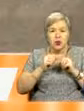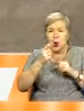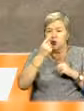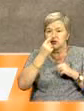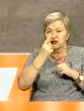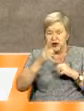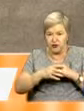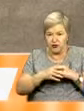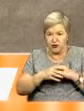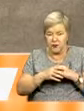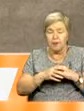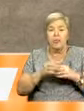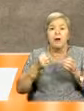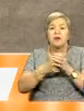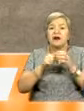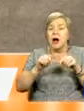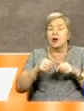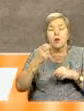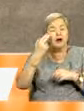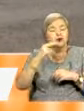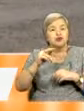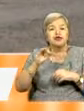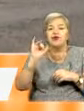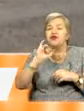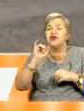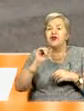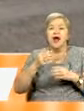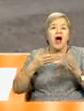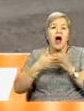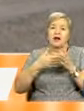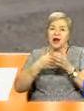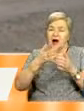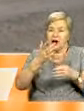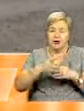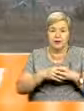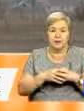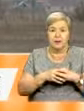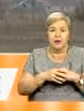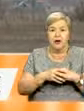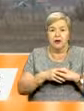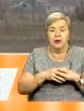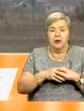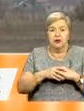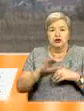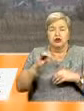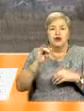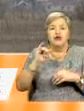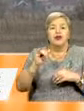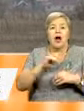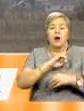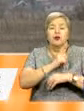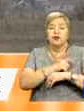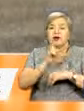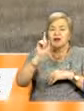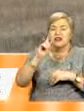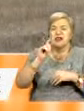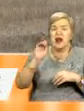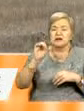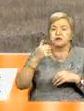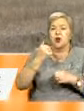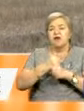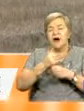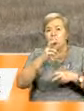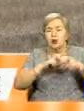rusești. Deocamdată nu se cunoaște cine sunt făptașii, iar așa zisele autorități de acolo investighează